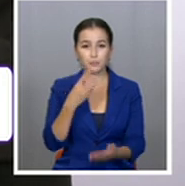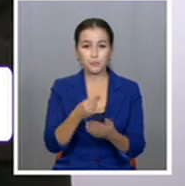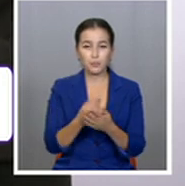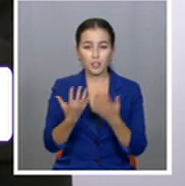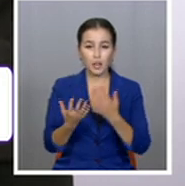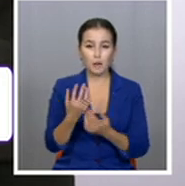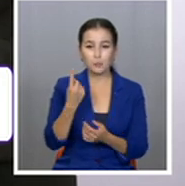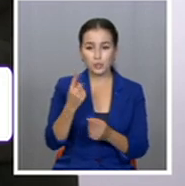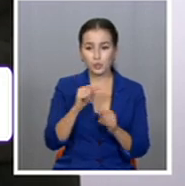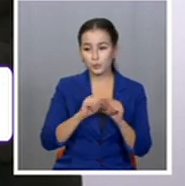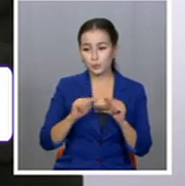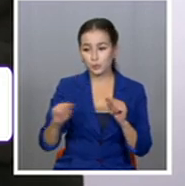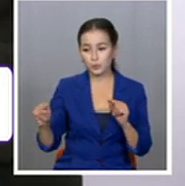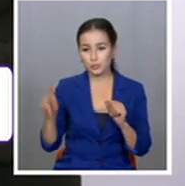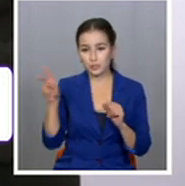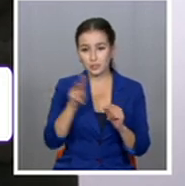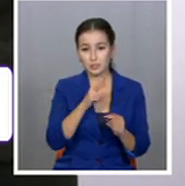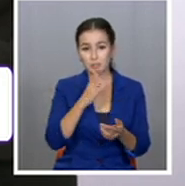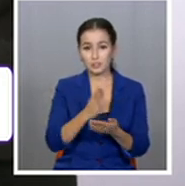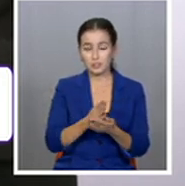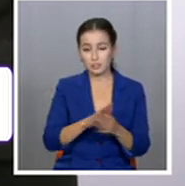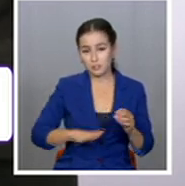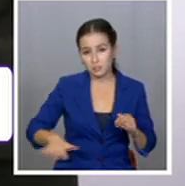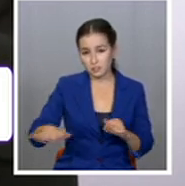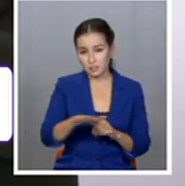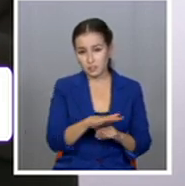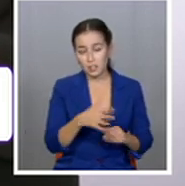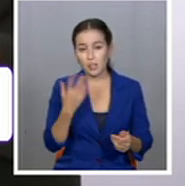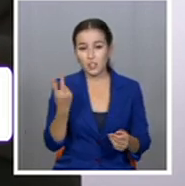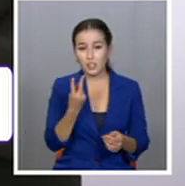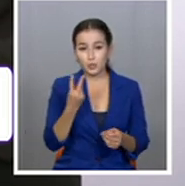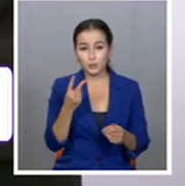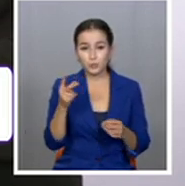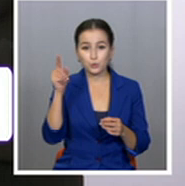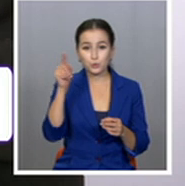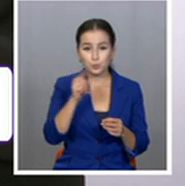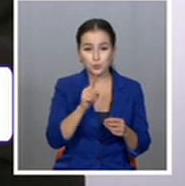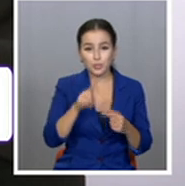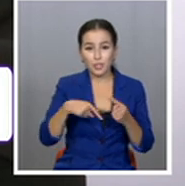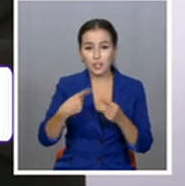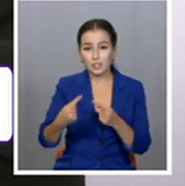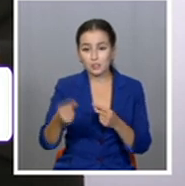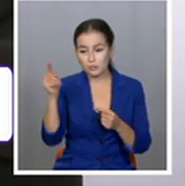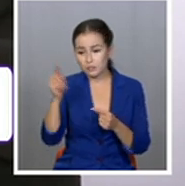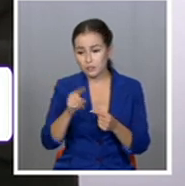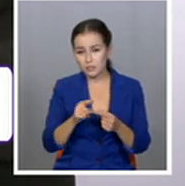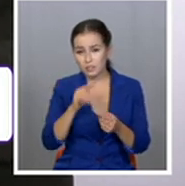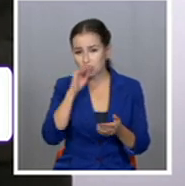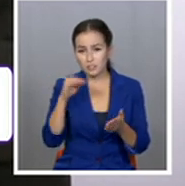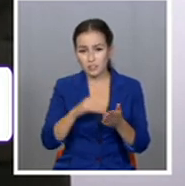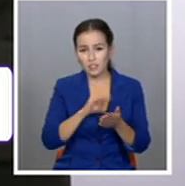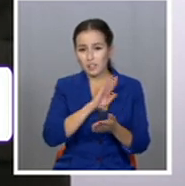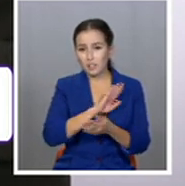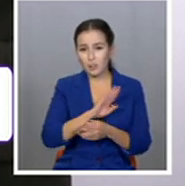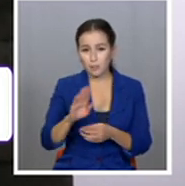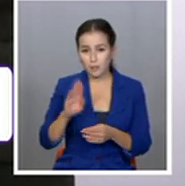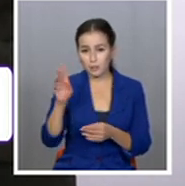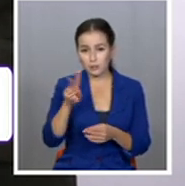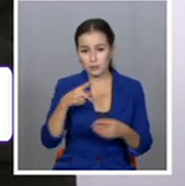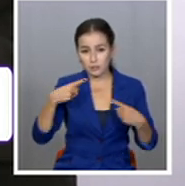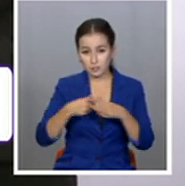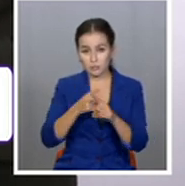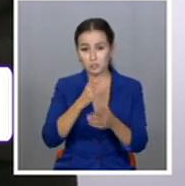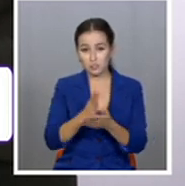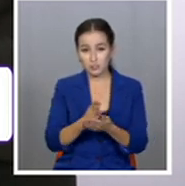жатса, екінші түзу осы жазықтықты бірінші түзуге тиісті емес нүктеде қиып өтетін болса, онда